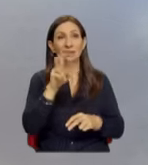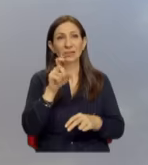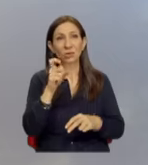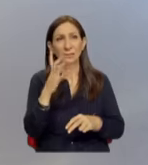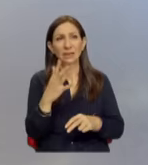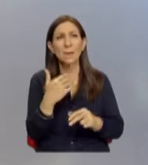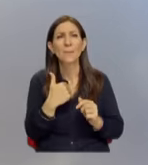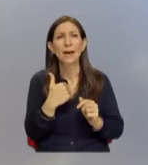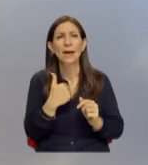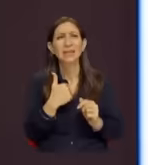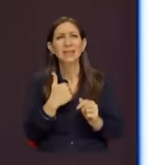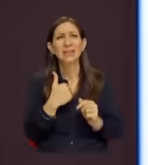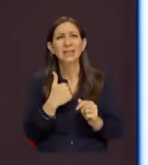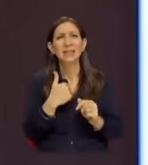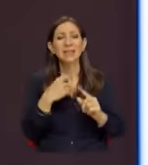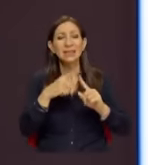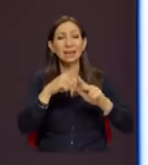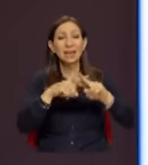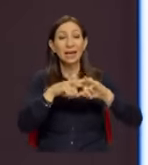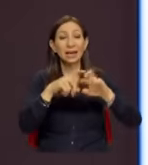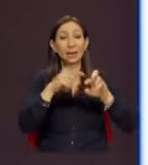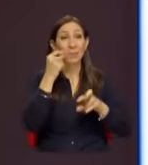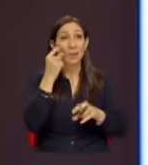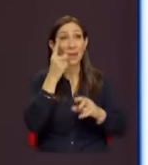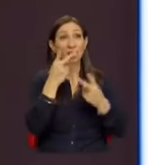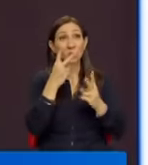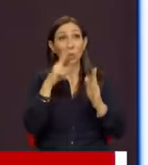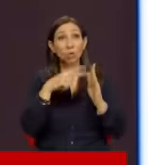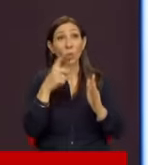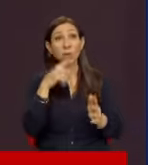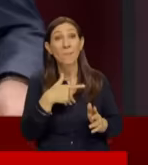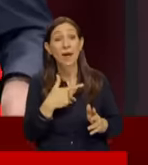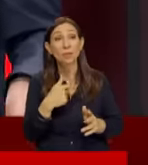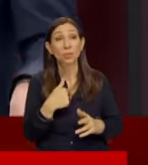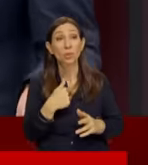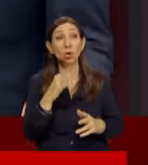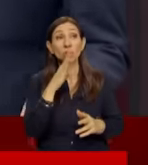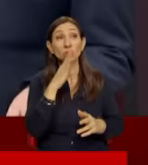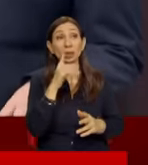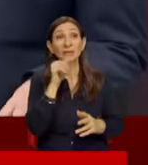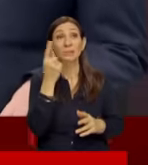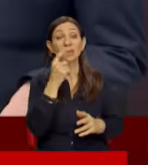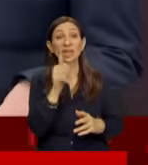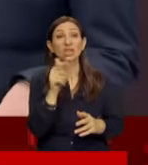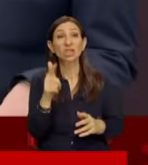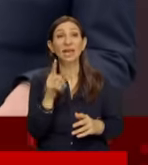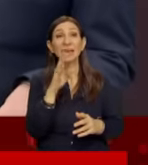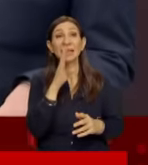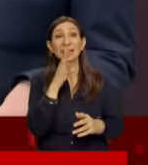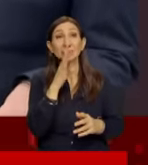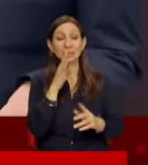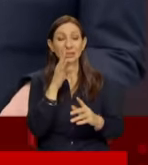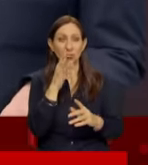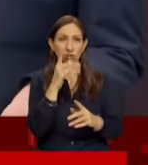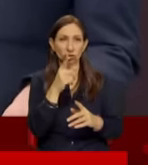%28,95. Tahir Büyük Akın'ın bir açıklamasını okumuştum da onun için merak ediyordum. Kocaeli'de hiçbir ilçeyi, İzmit dahil,